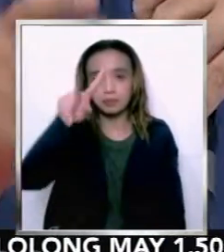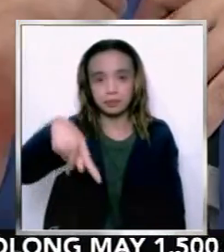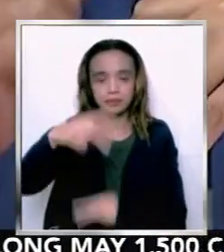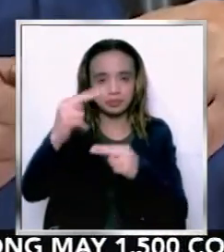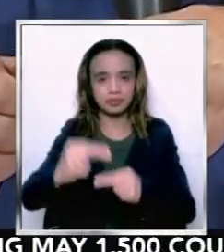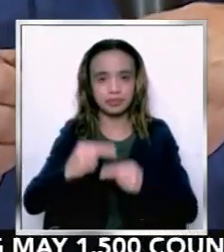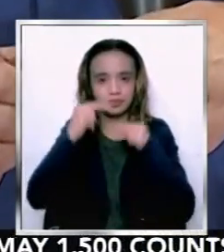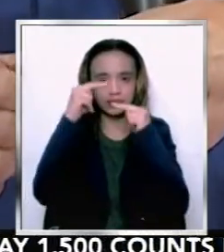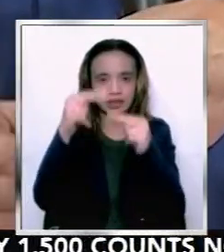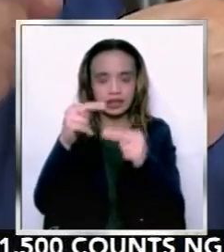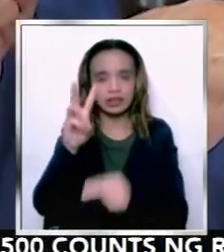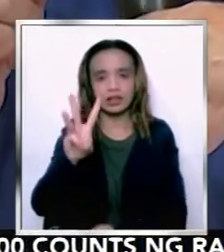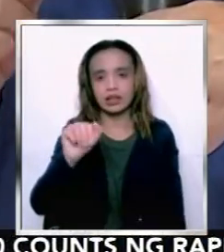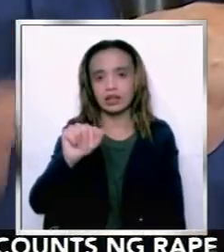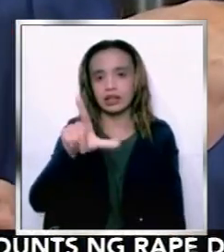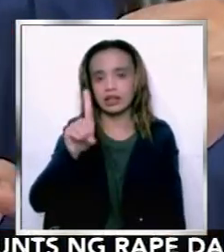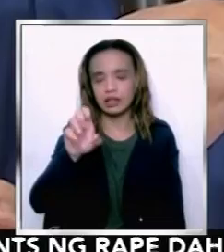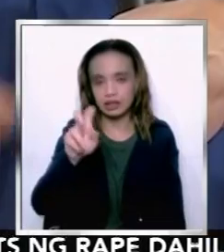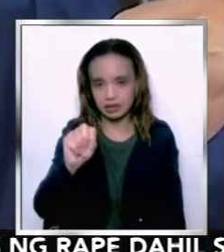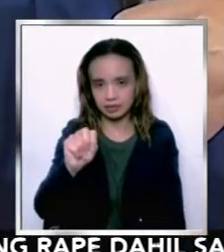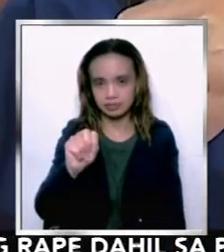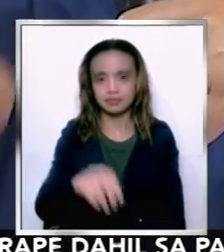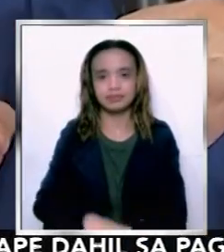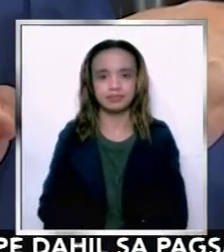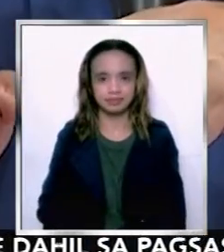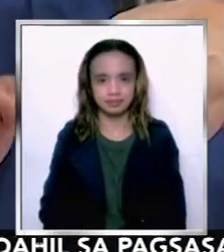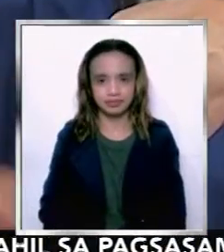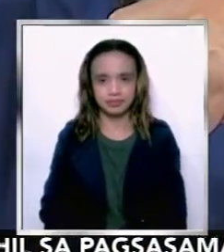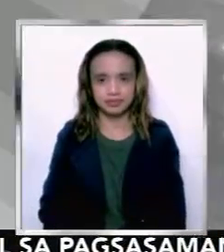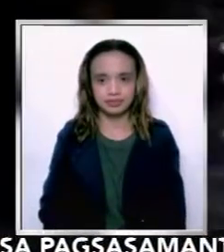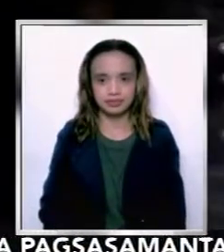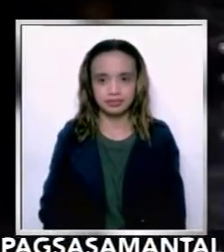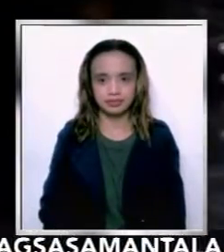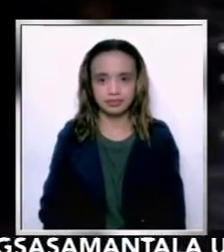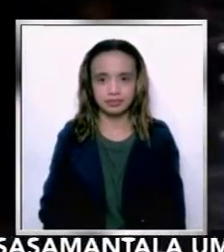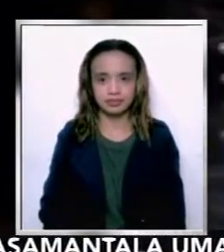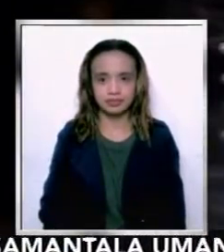Rizalito David, at Manny Lopez.